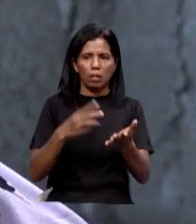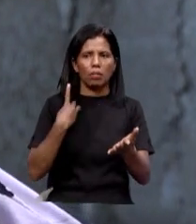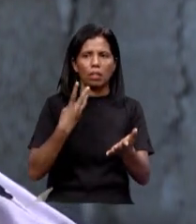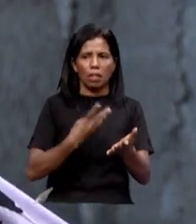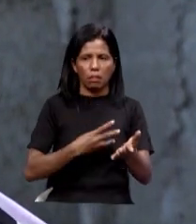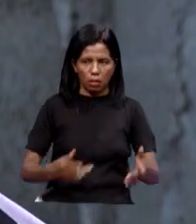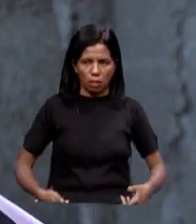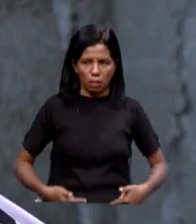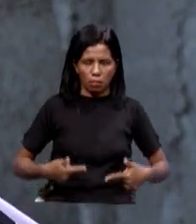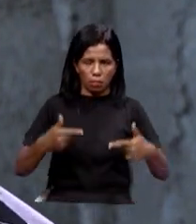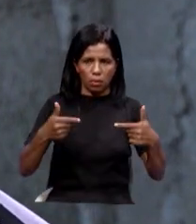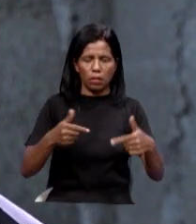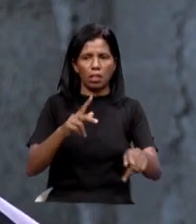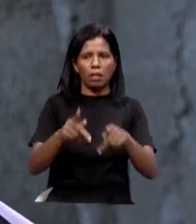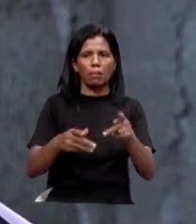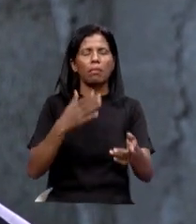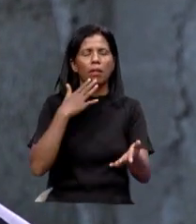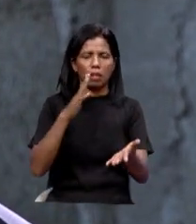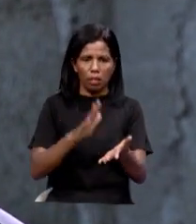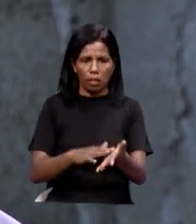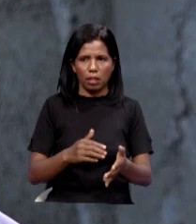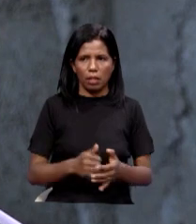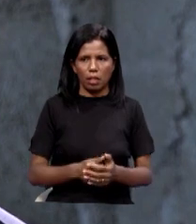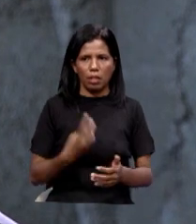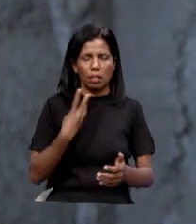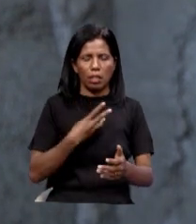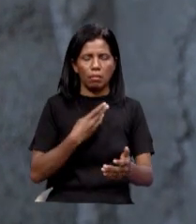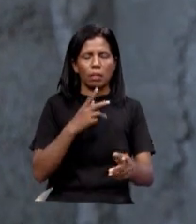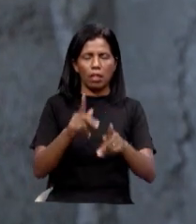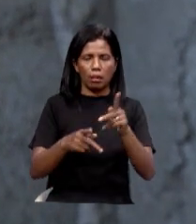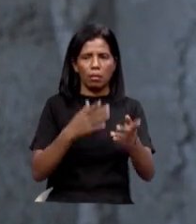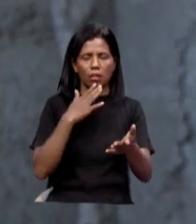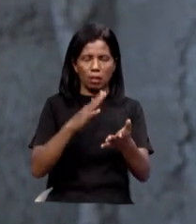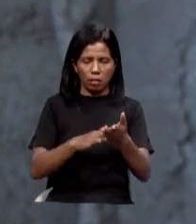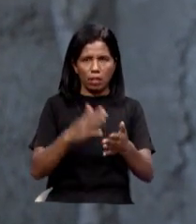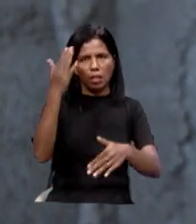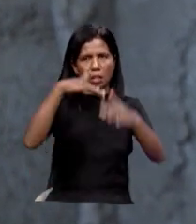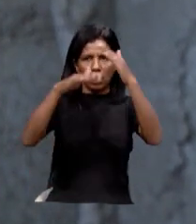murus sana ya, kami mahat kus labuat tidak. Kami mahat nus tidak lalehan hari itu.